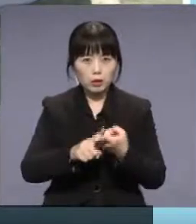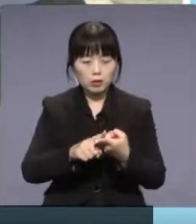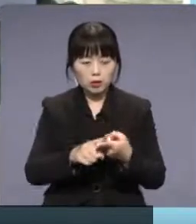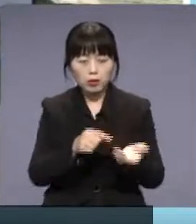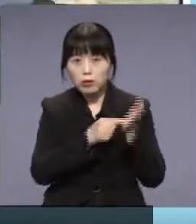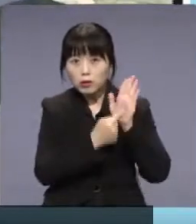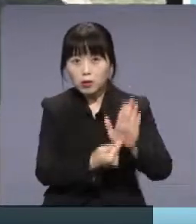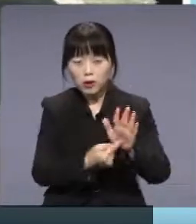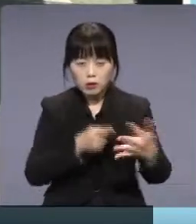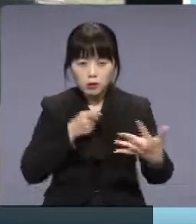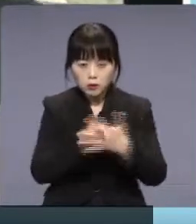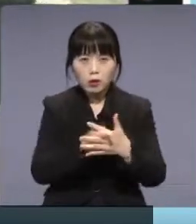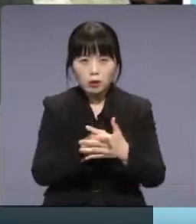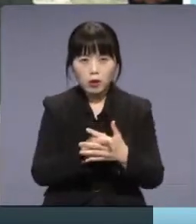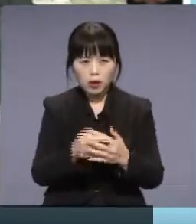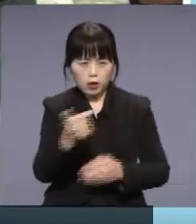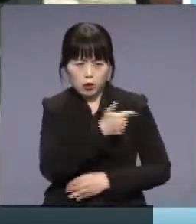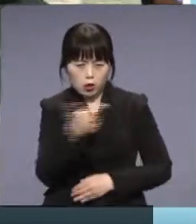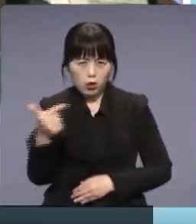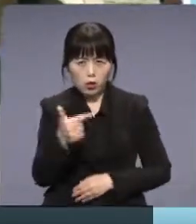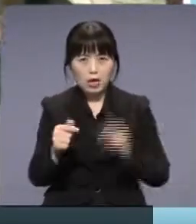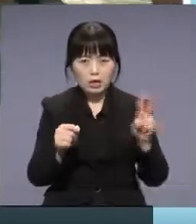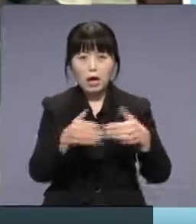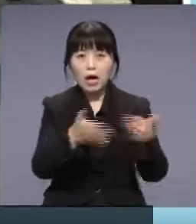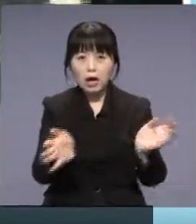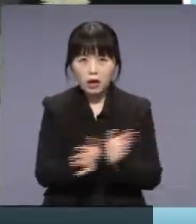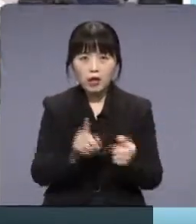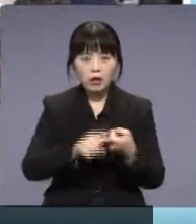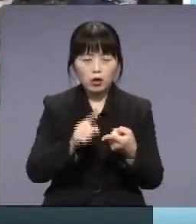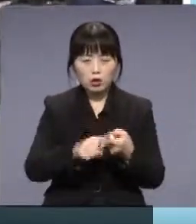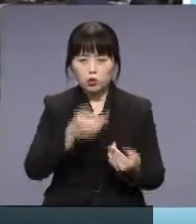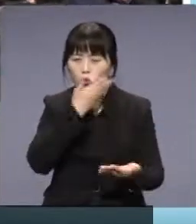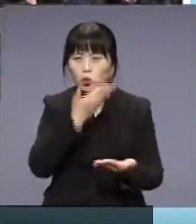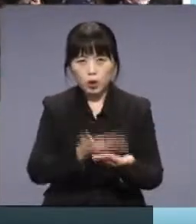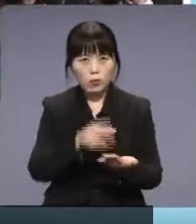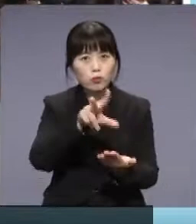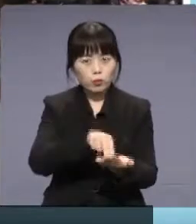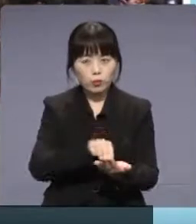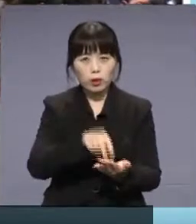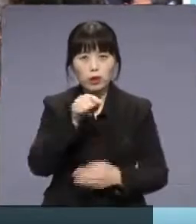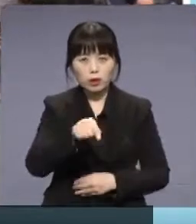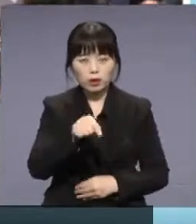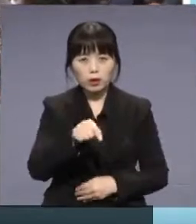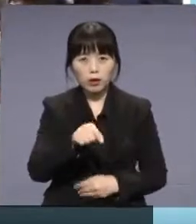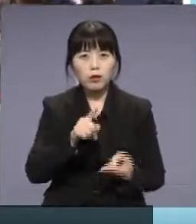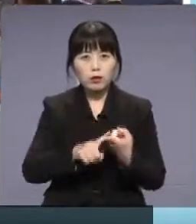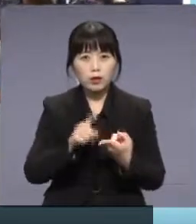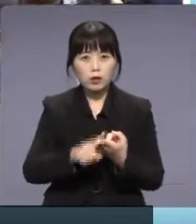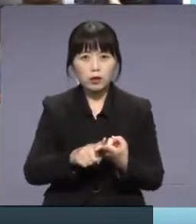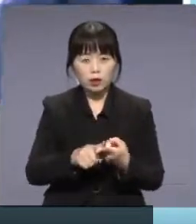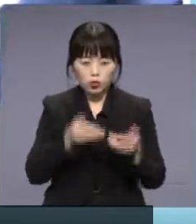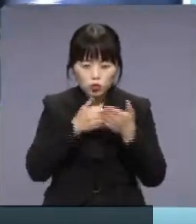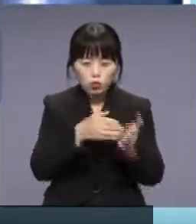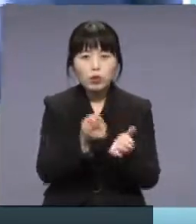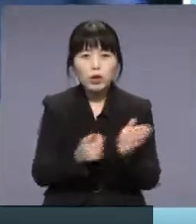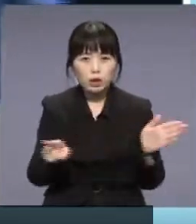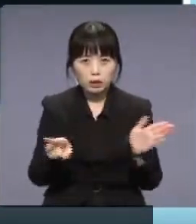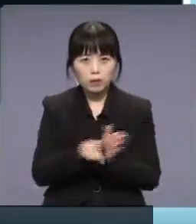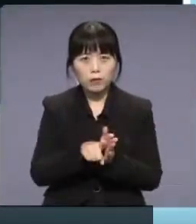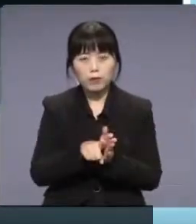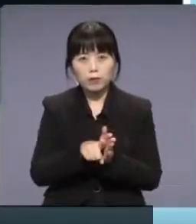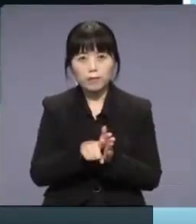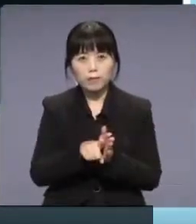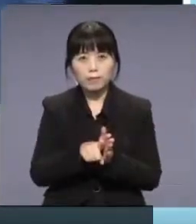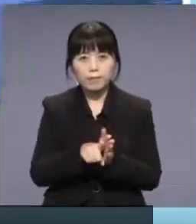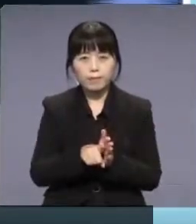드러난 그런 거대 담론적인 그런 문제들을 해결하는 것이 중요한 이슈였고 그거를 이제 저기 추진하기 위해서 무슨